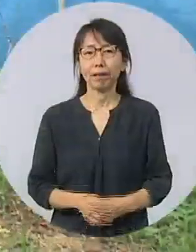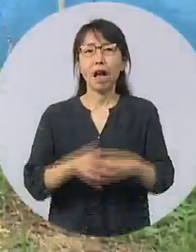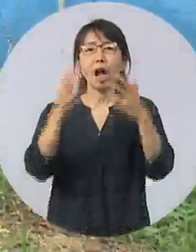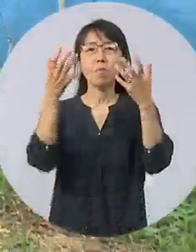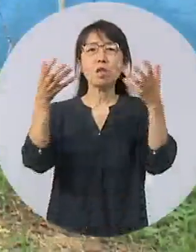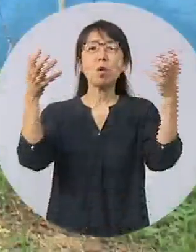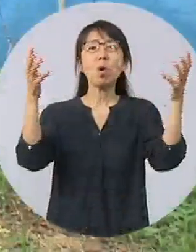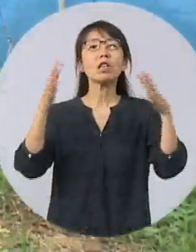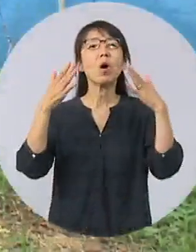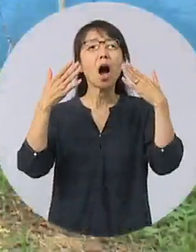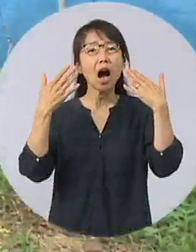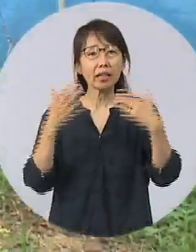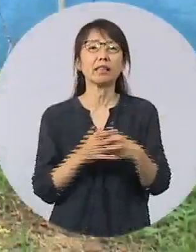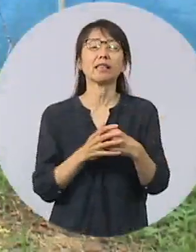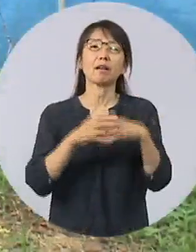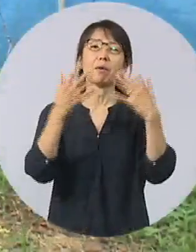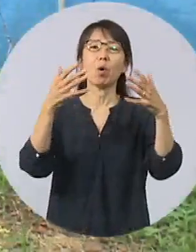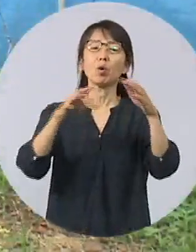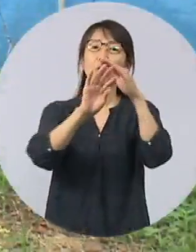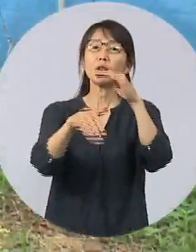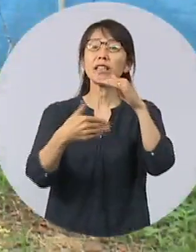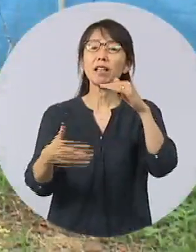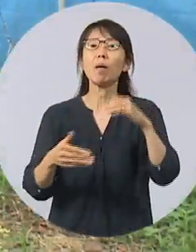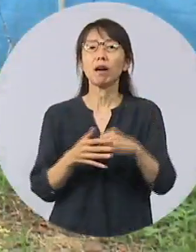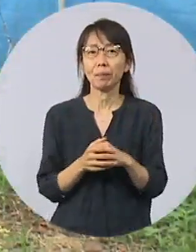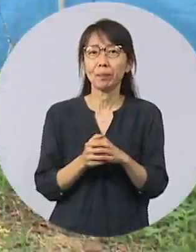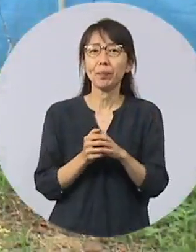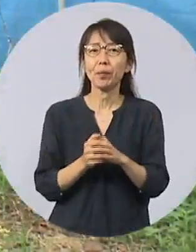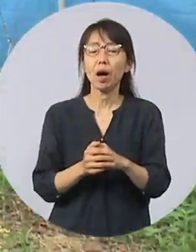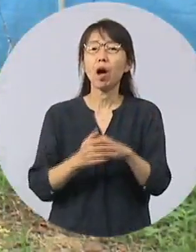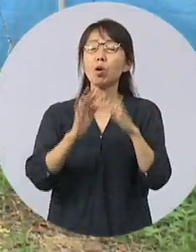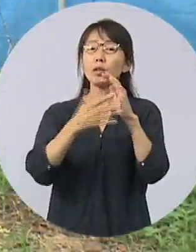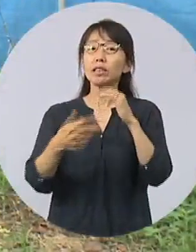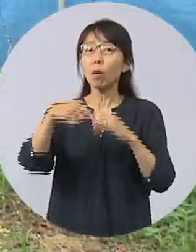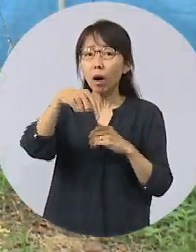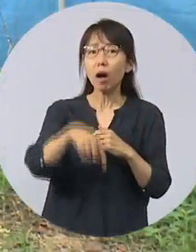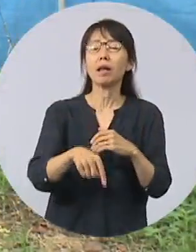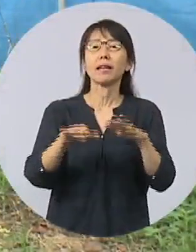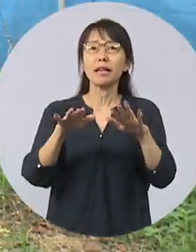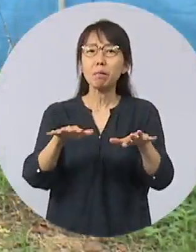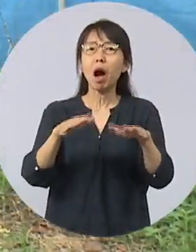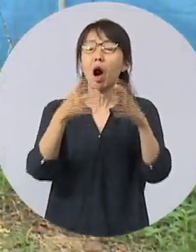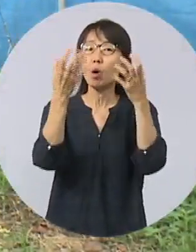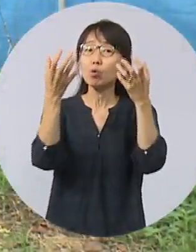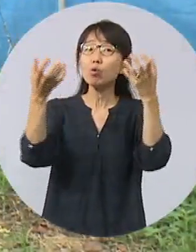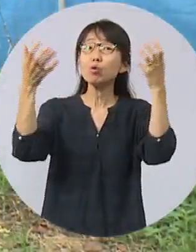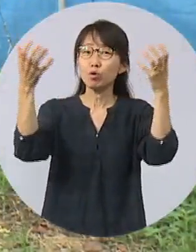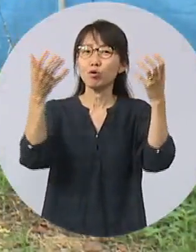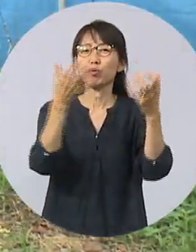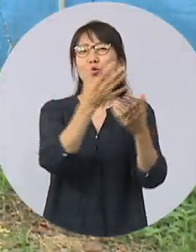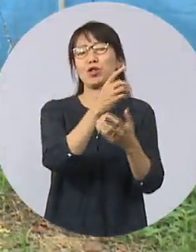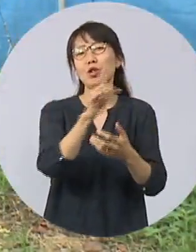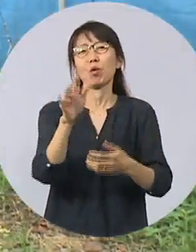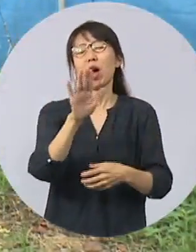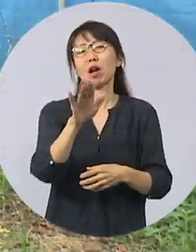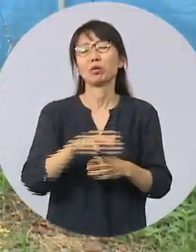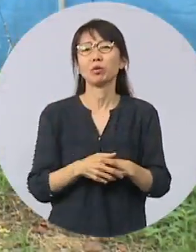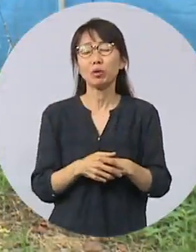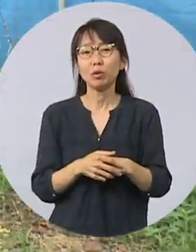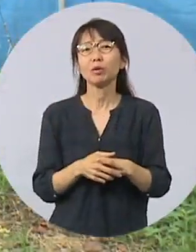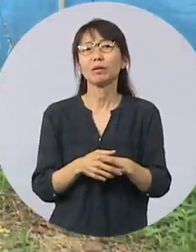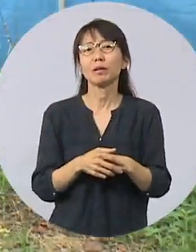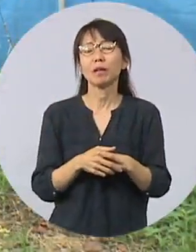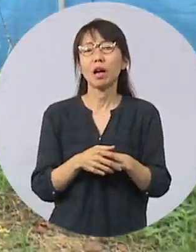実りの秋、実りの藤沢。藤沢では今まさにフルーツが旬を迎えています。でもどうし